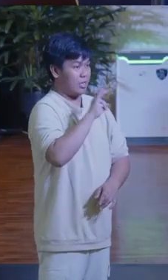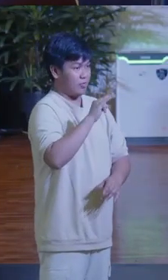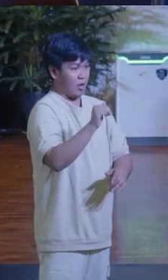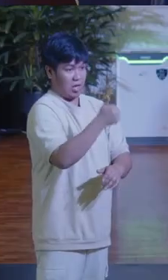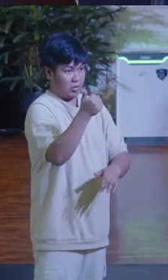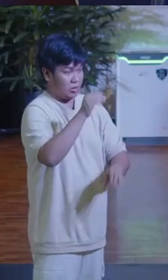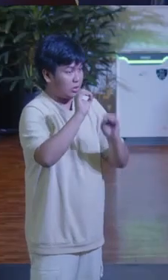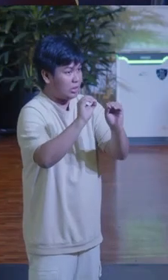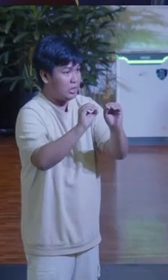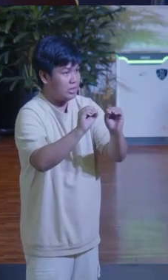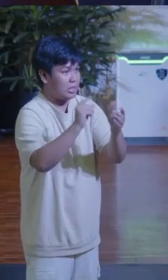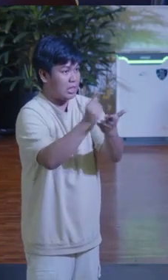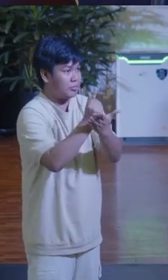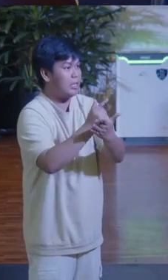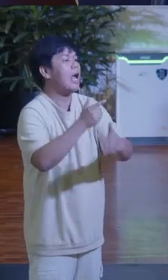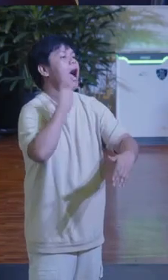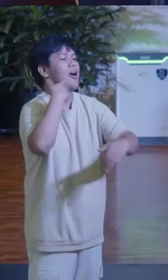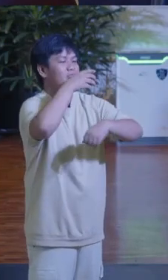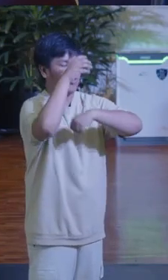accursed.